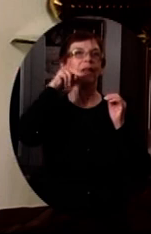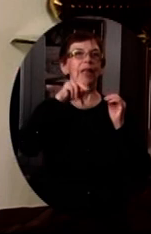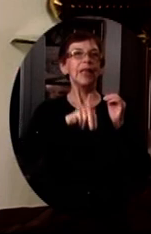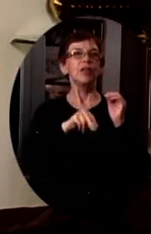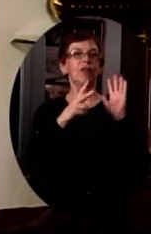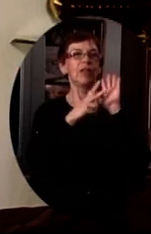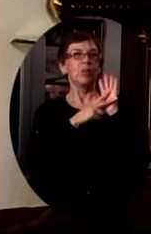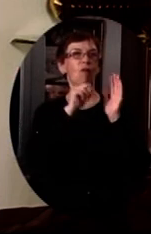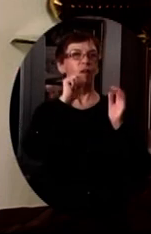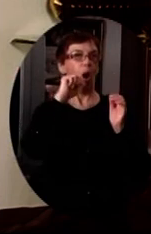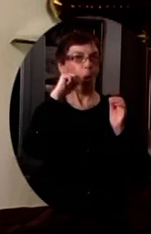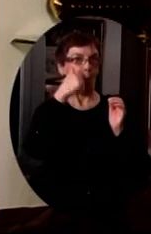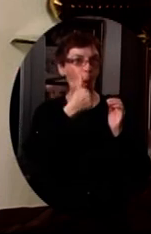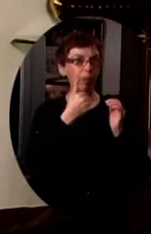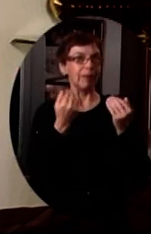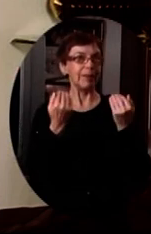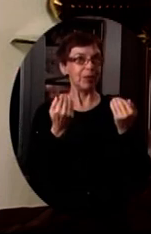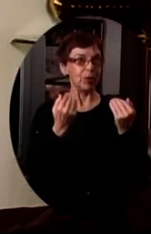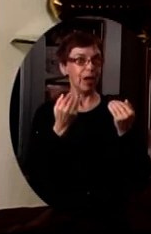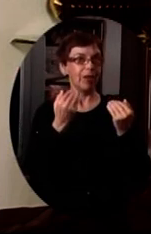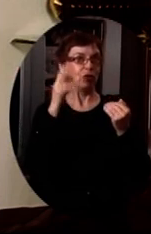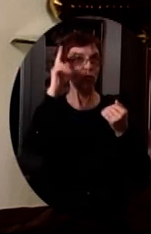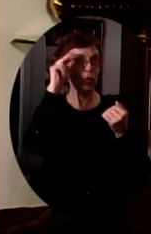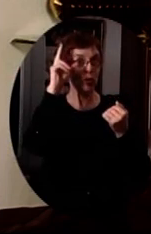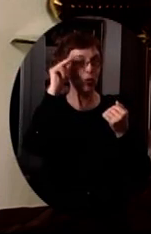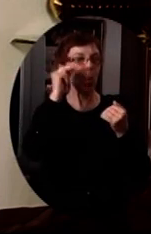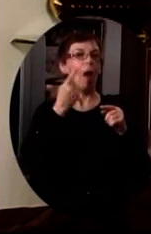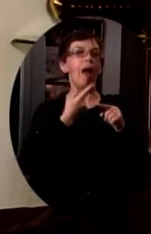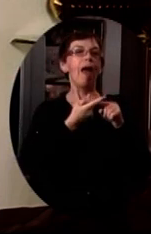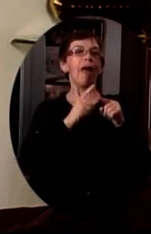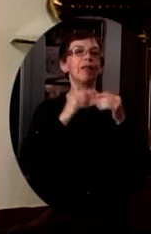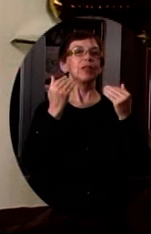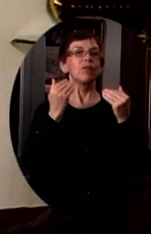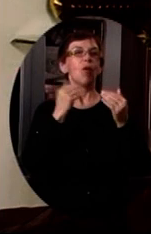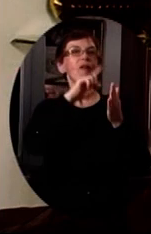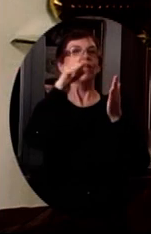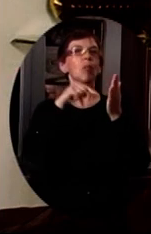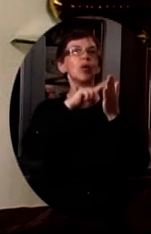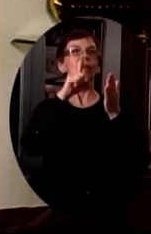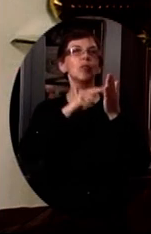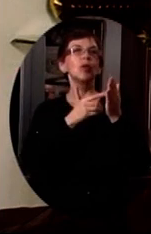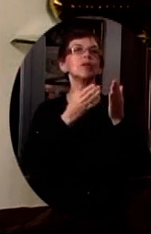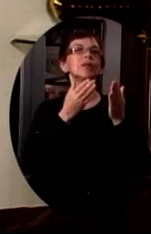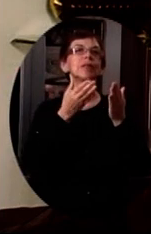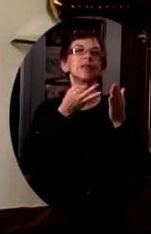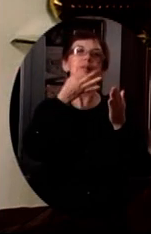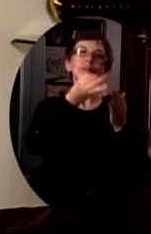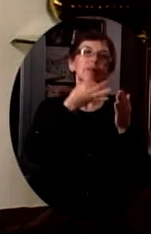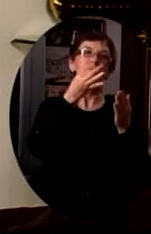2008, כ"א בכסלו תשס"ט. זהו ראיון עם גברת פרלה